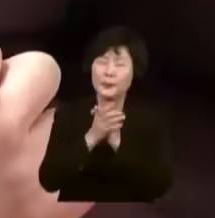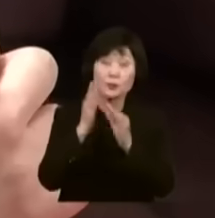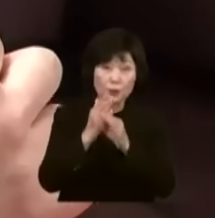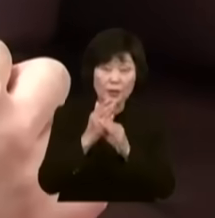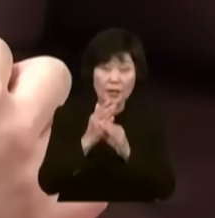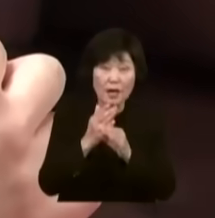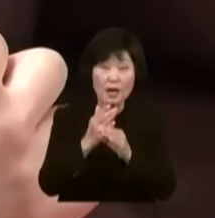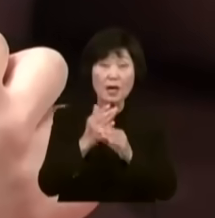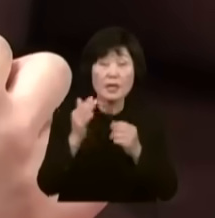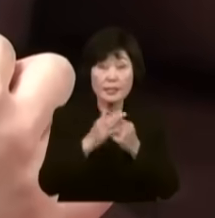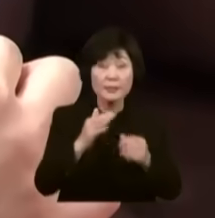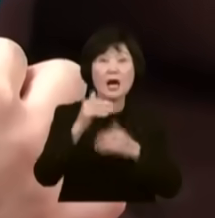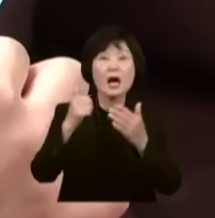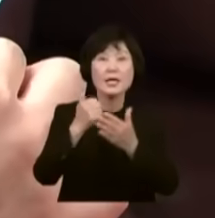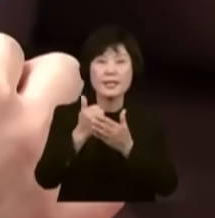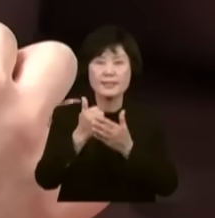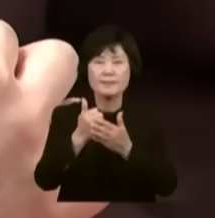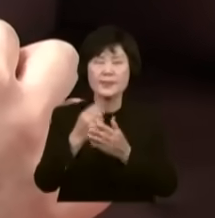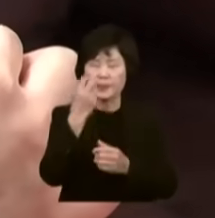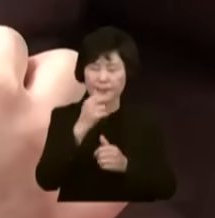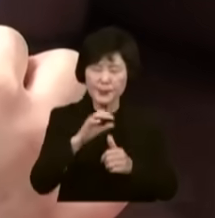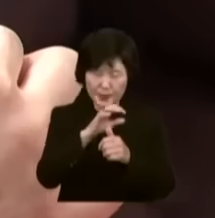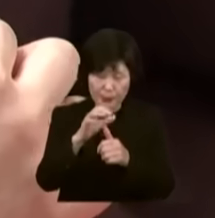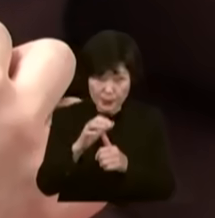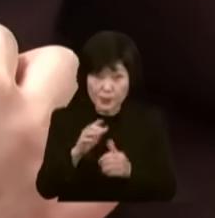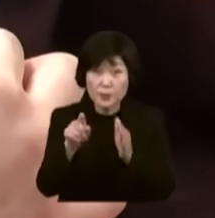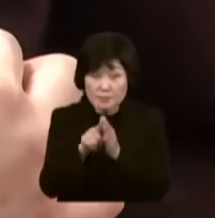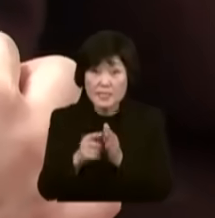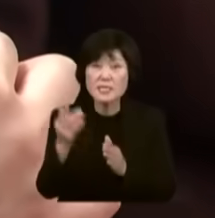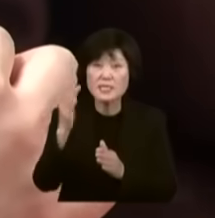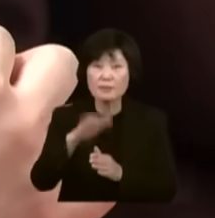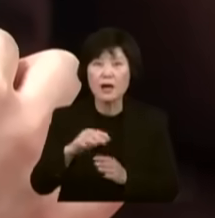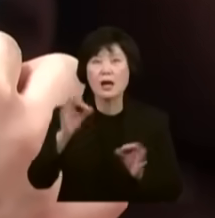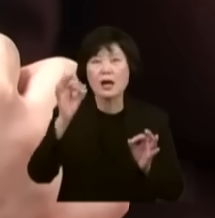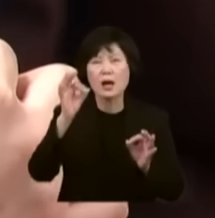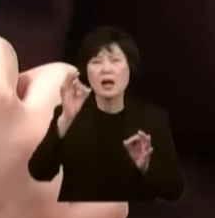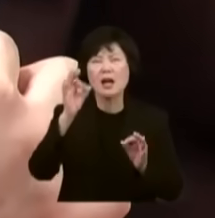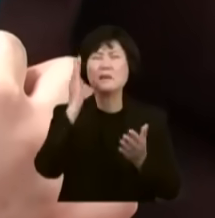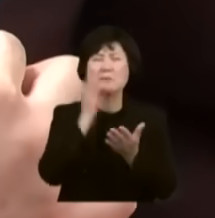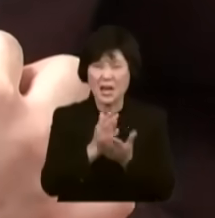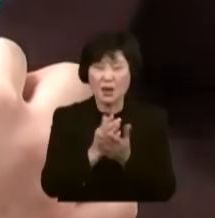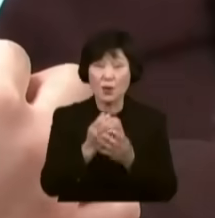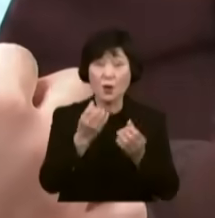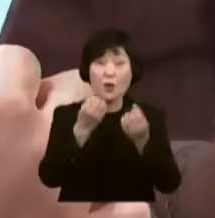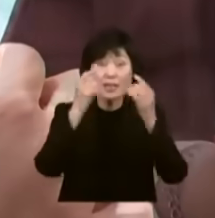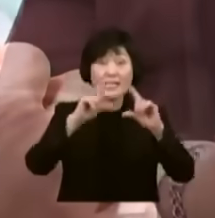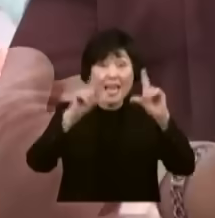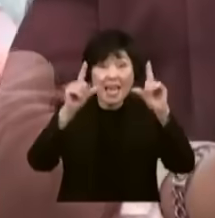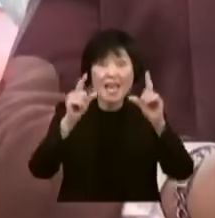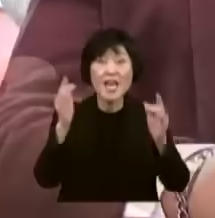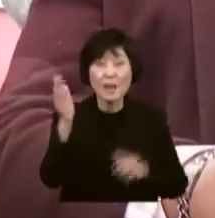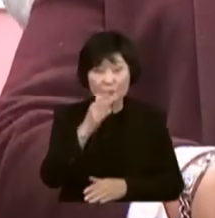주님께서 당연히 지켜주시겠지만 너무 믿음으로 가만히만 있지 말고 새해부터는